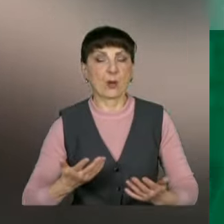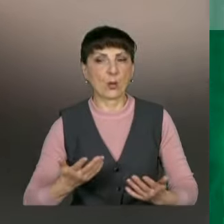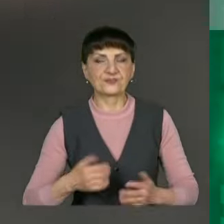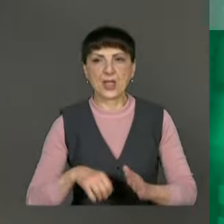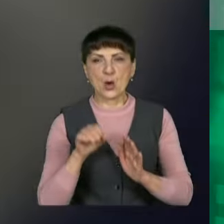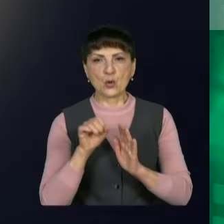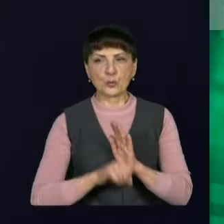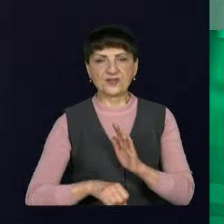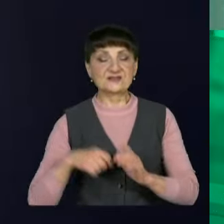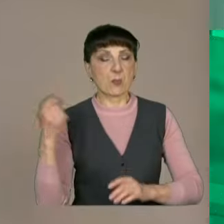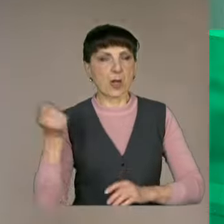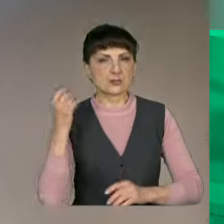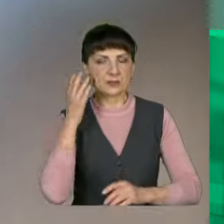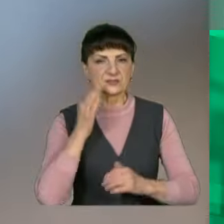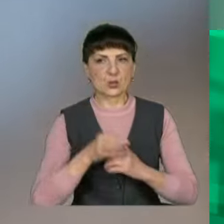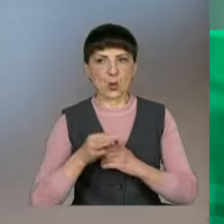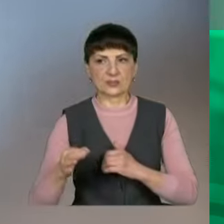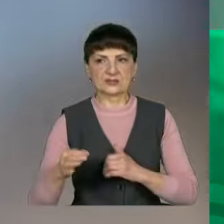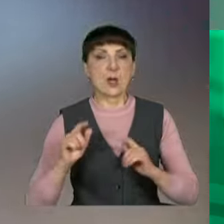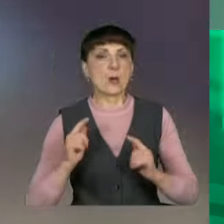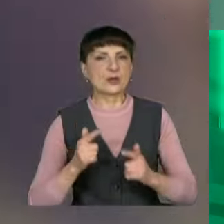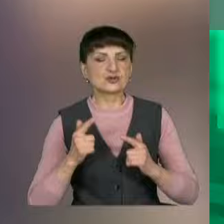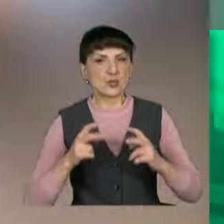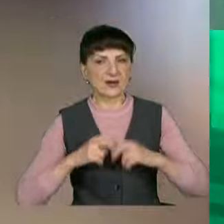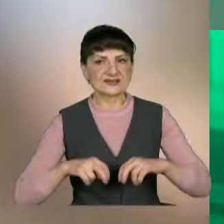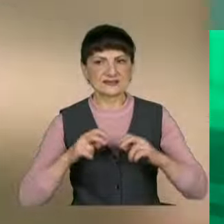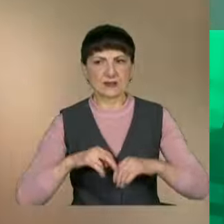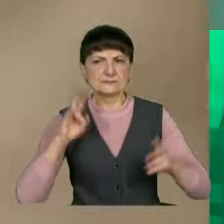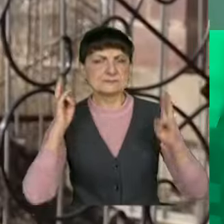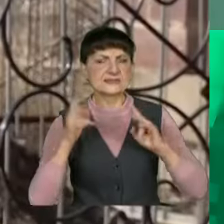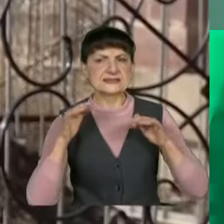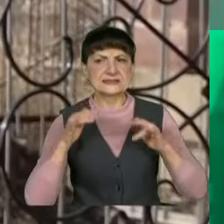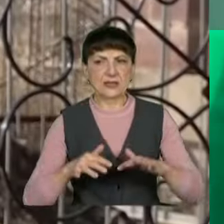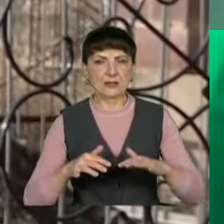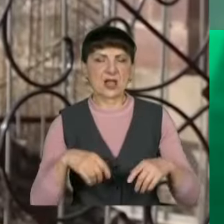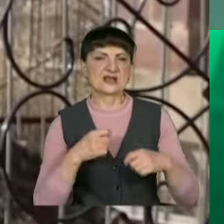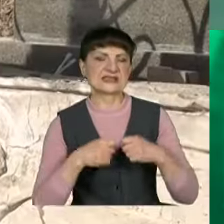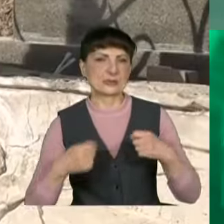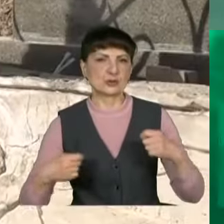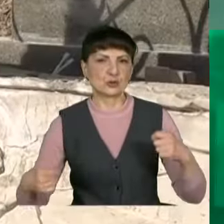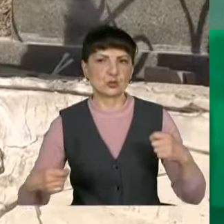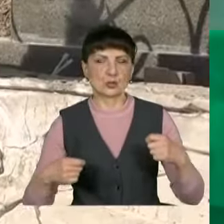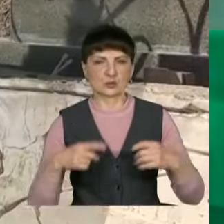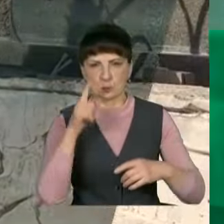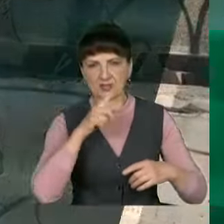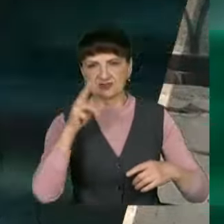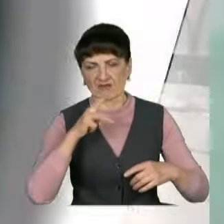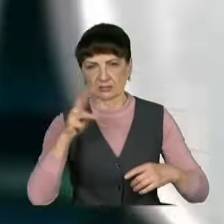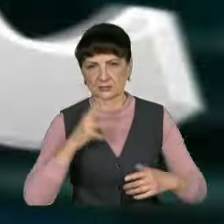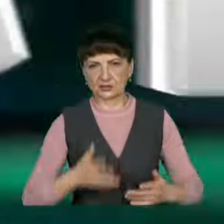Убийство пастуха в Алматинской области. Почему расследование резонансного дела затянулось на долгие месяцы?